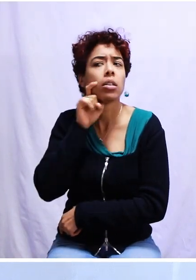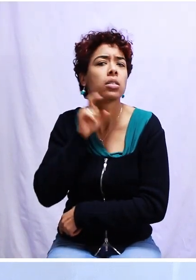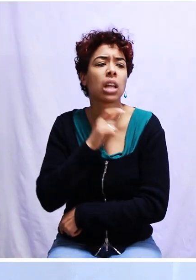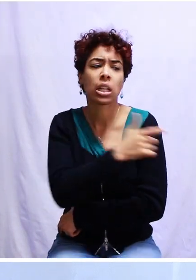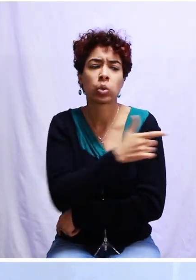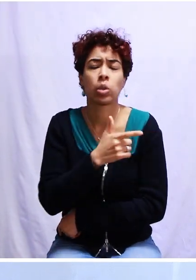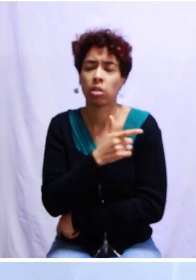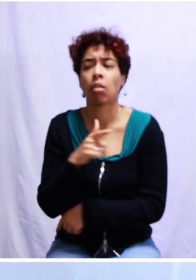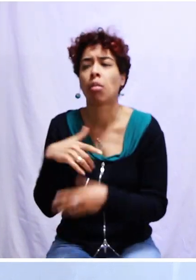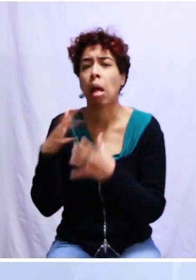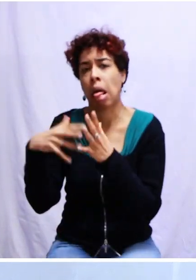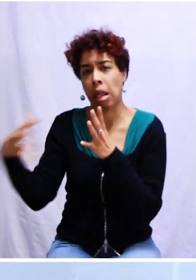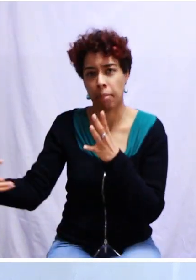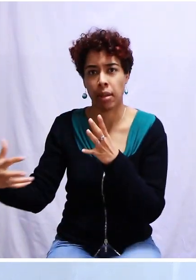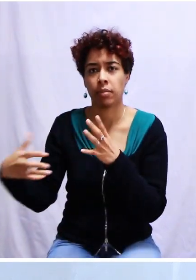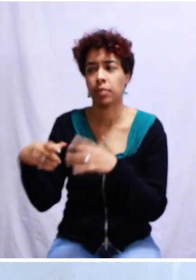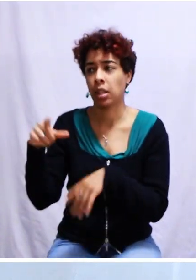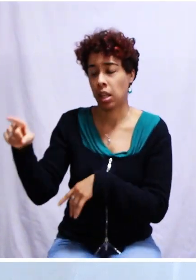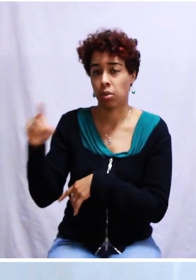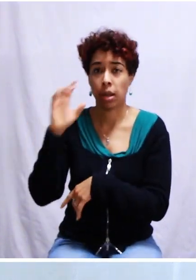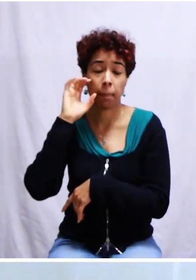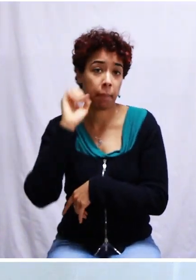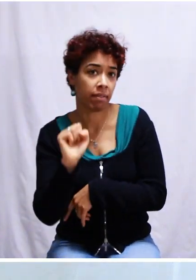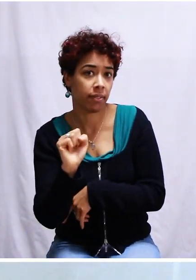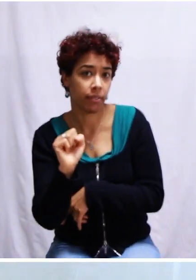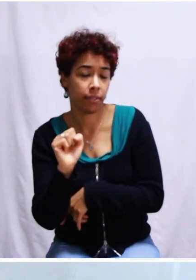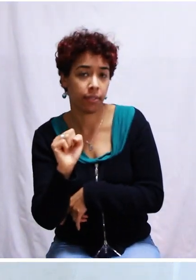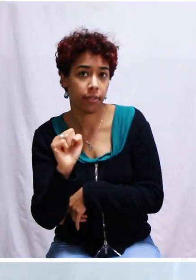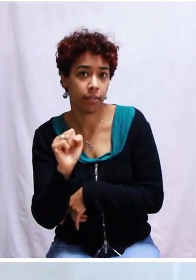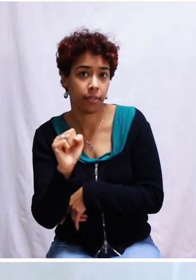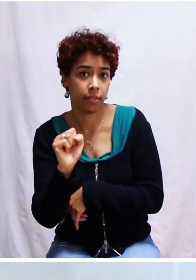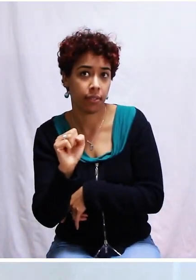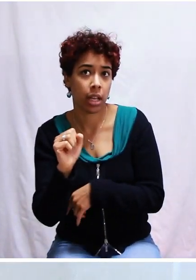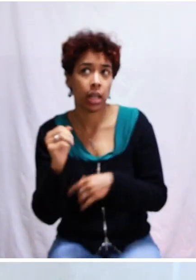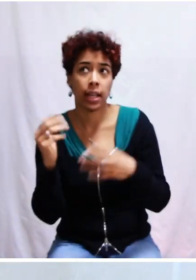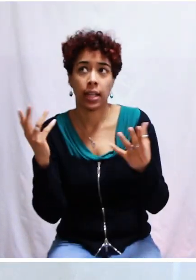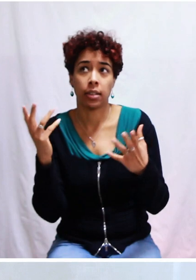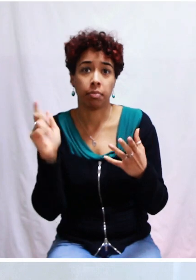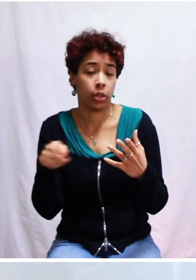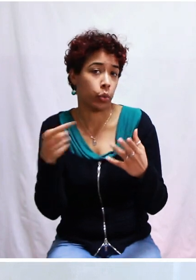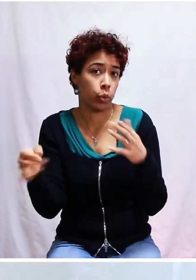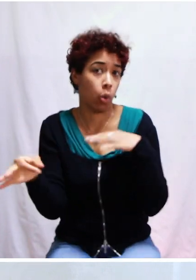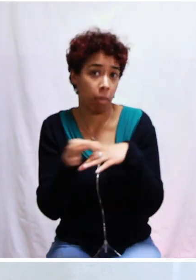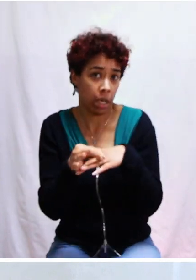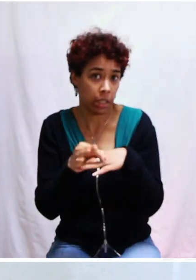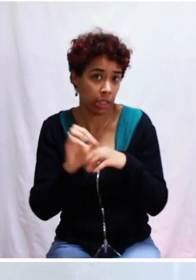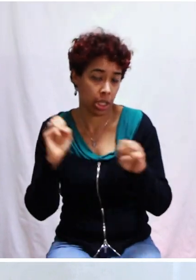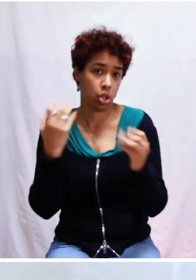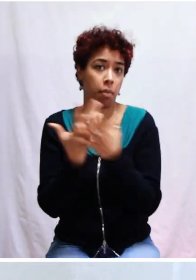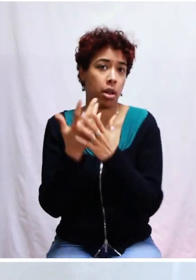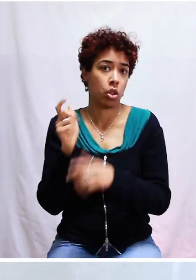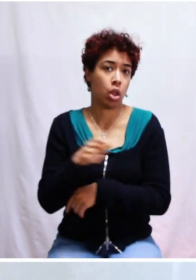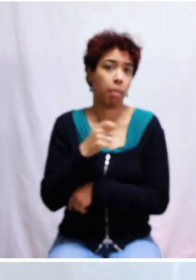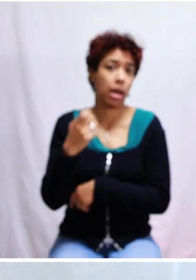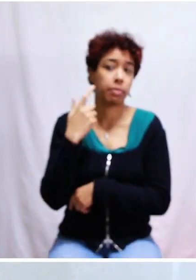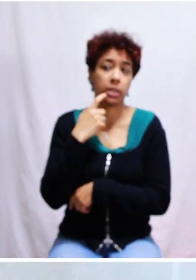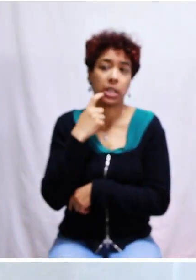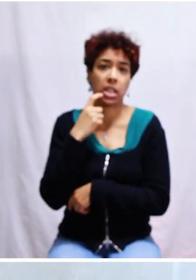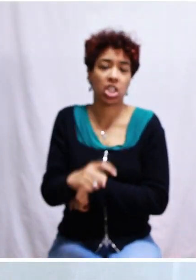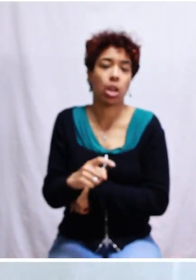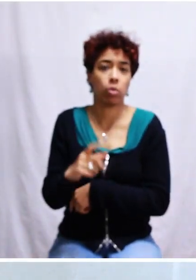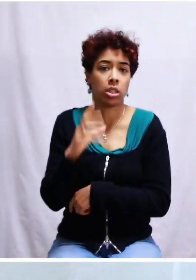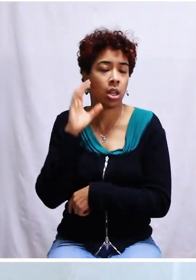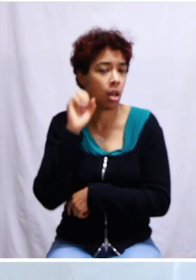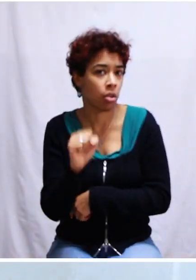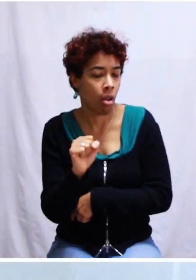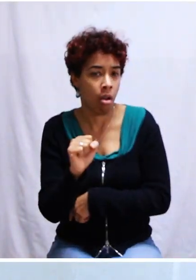Elle a fait toute une histoire. Et lui, quand il a entendu sa femme, bien sûr, comme un mari pourrait réagir quand il y a la jalousie dans son cœur et qu'il entend